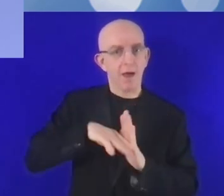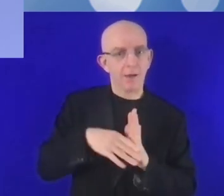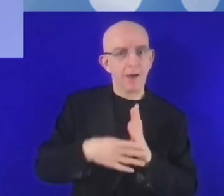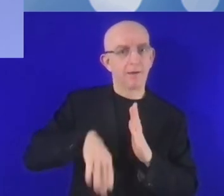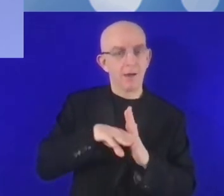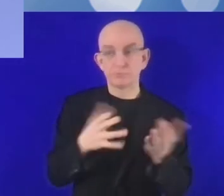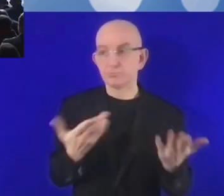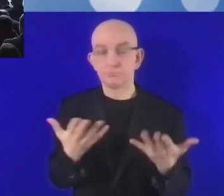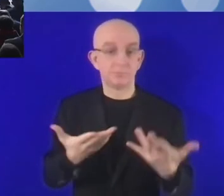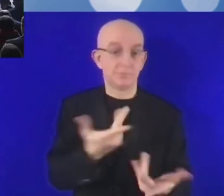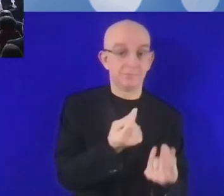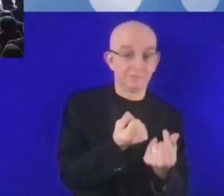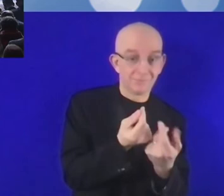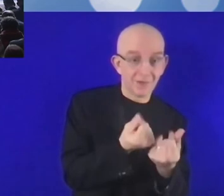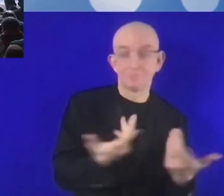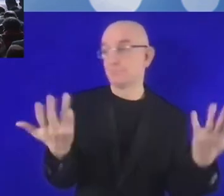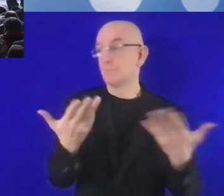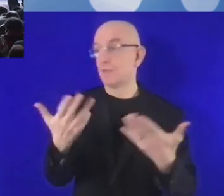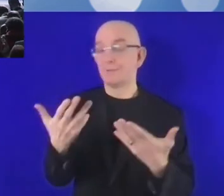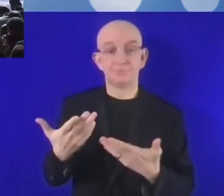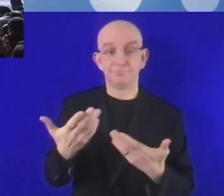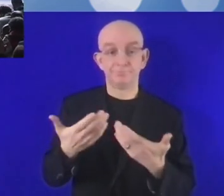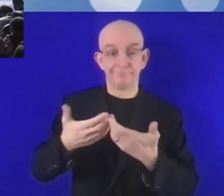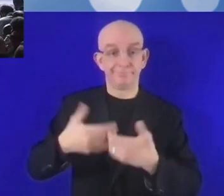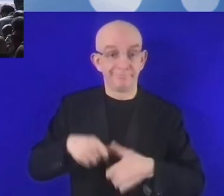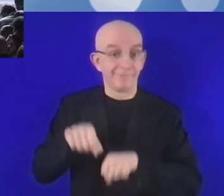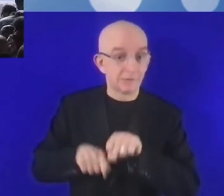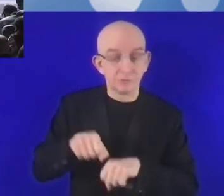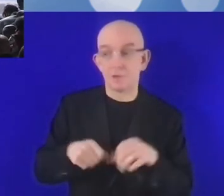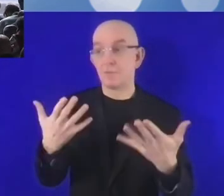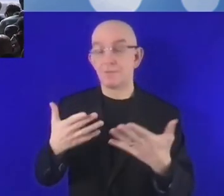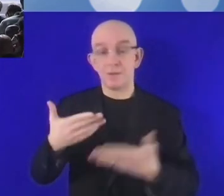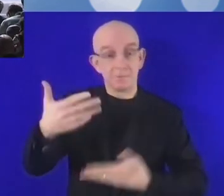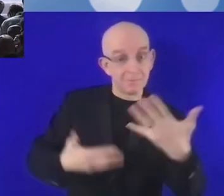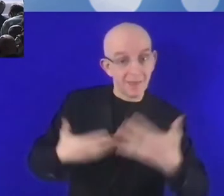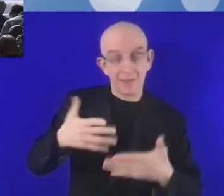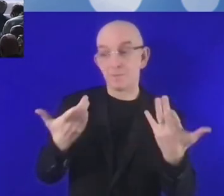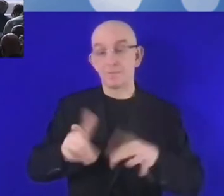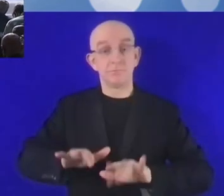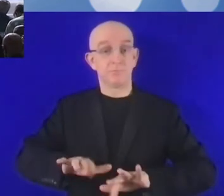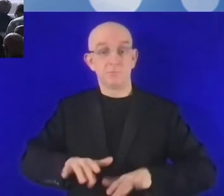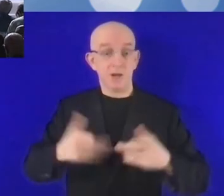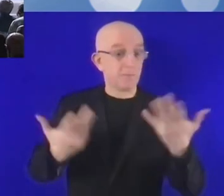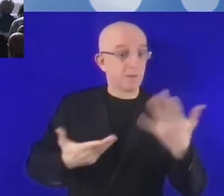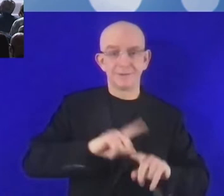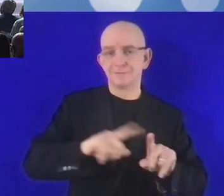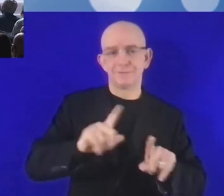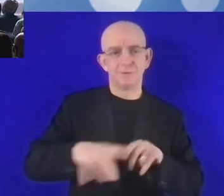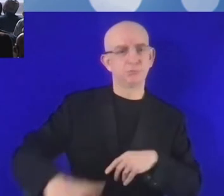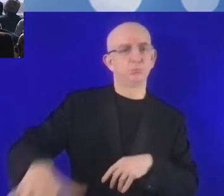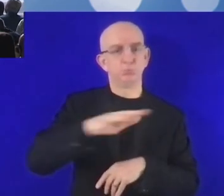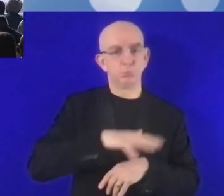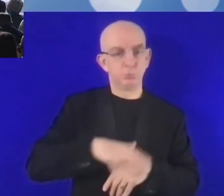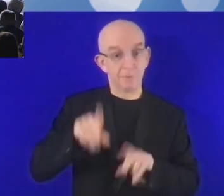auront une approche plus sensible du monde qui les entoure. Je pense que l'éducation musicale est